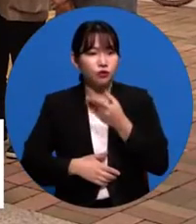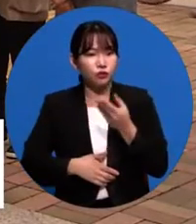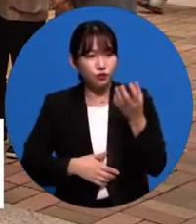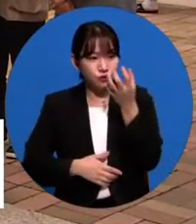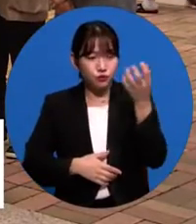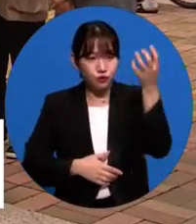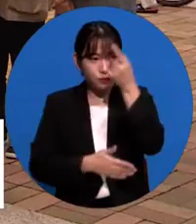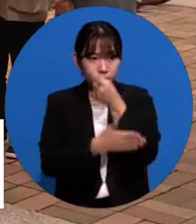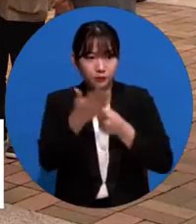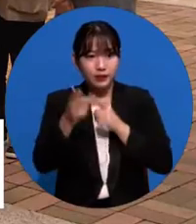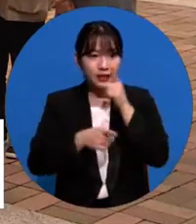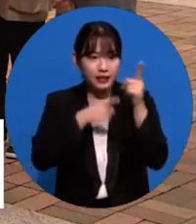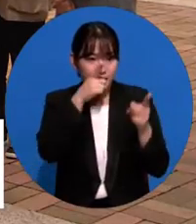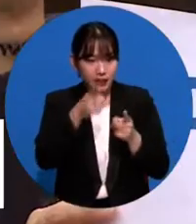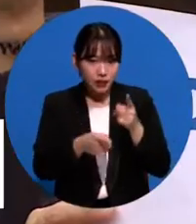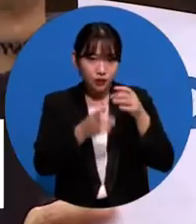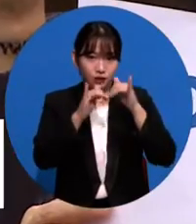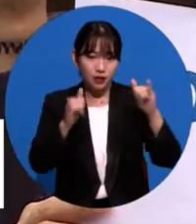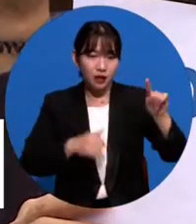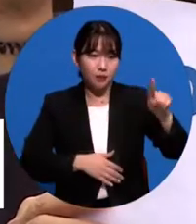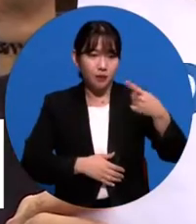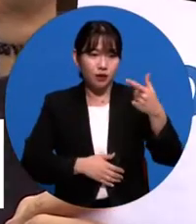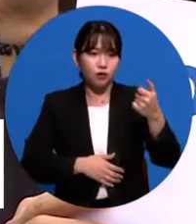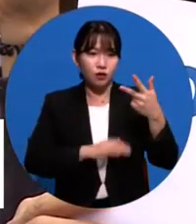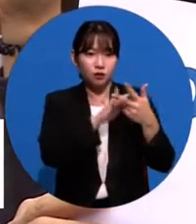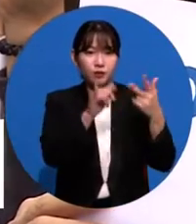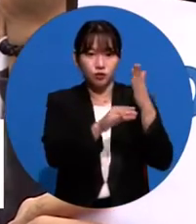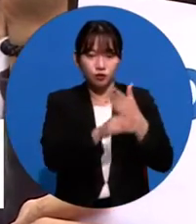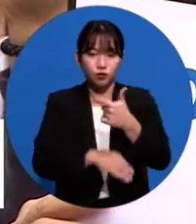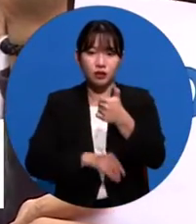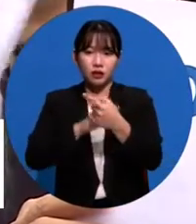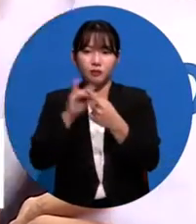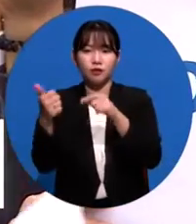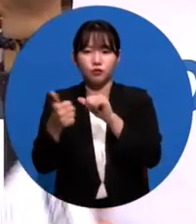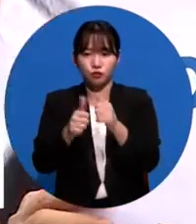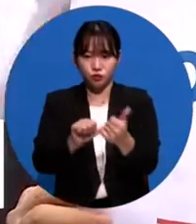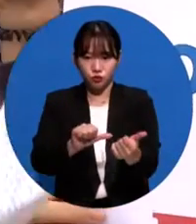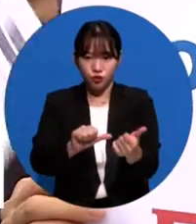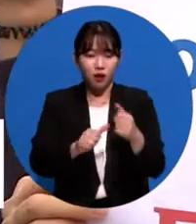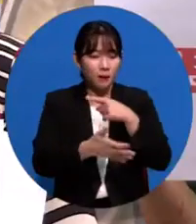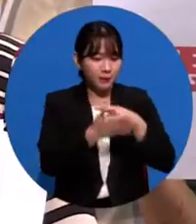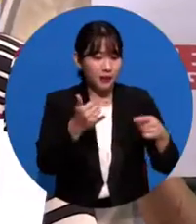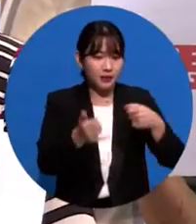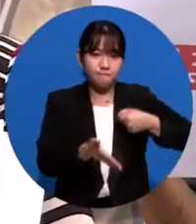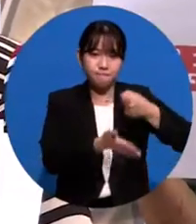살균제 피해 신청자 167명 가운데 51명이 사망했고,